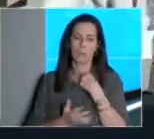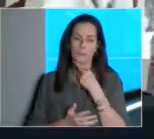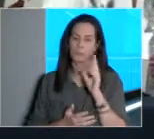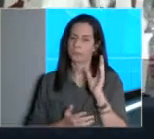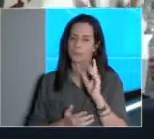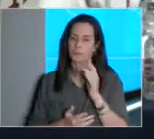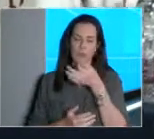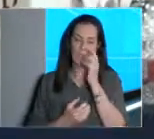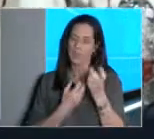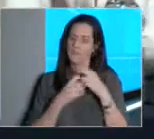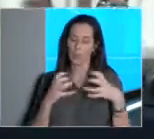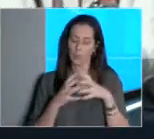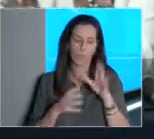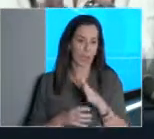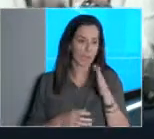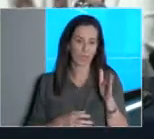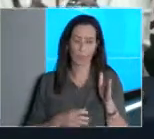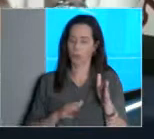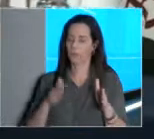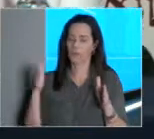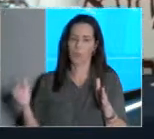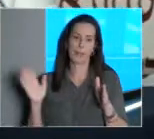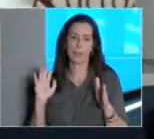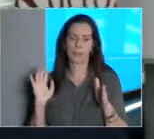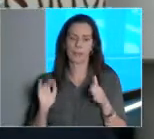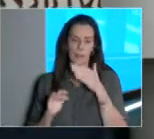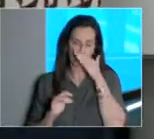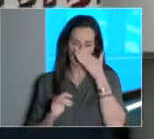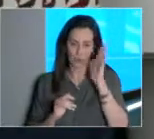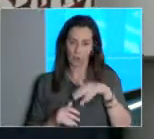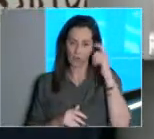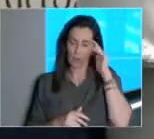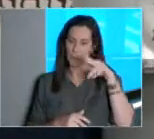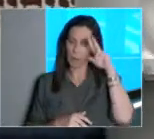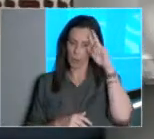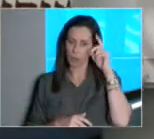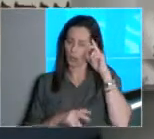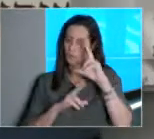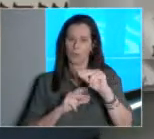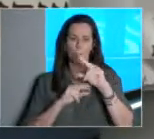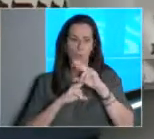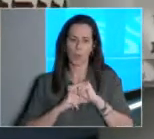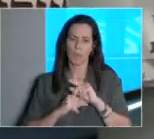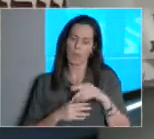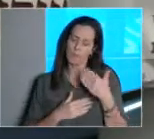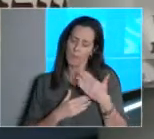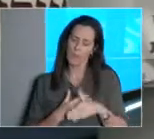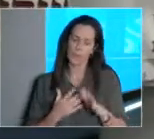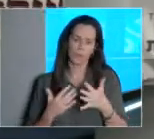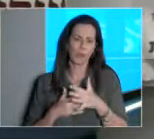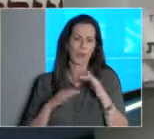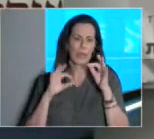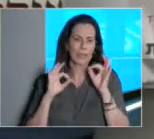דורש ייחודים. גם בצד שמימיננו ומשמאלנו, אני חושבת שגם בליכוד חושבים את זה. ובסוף